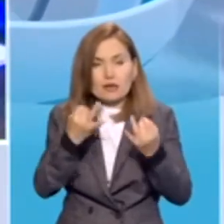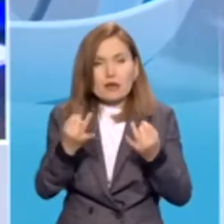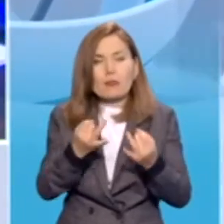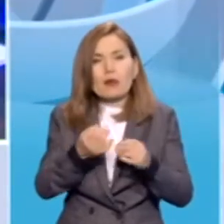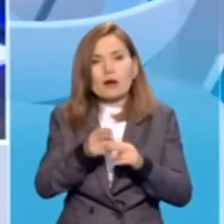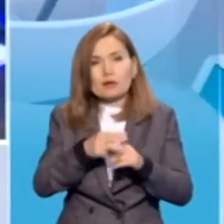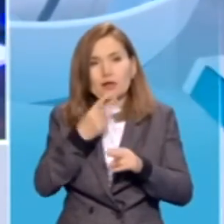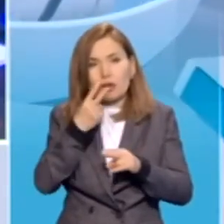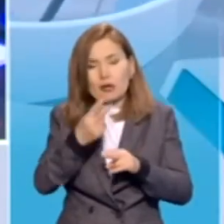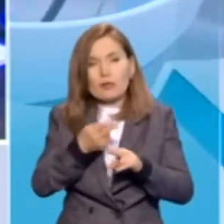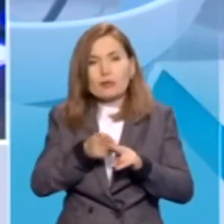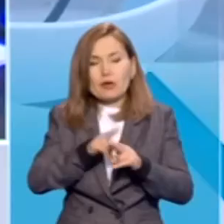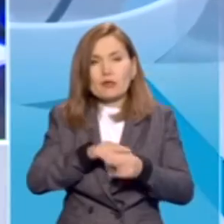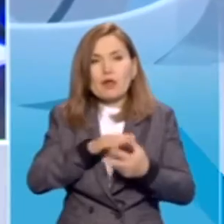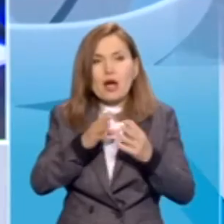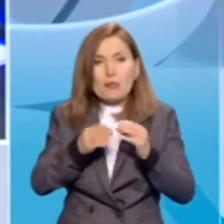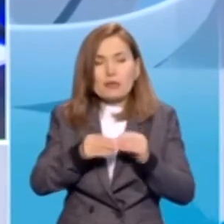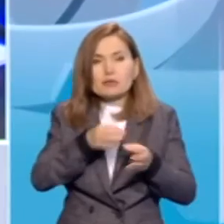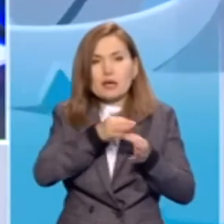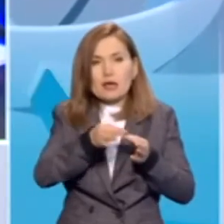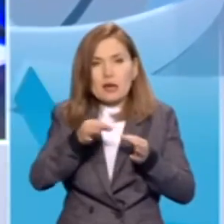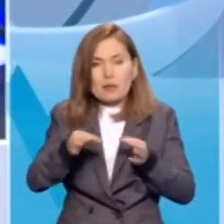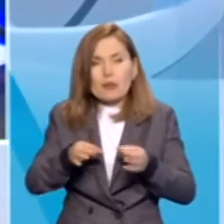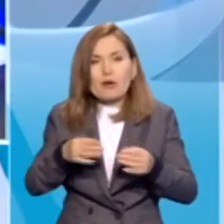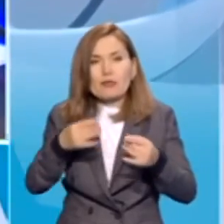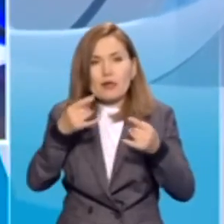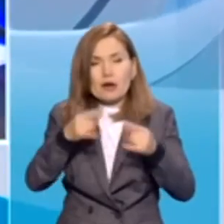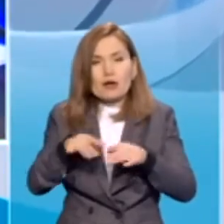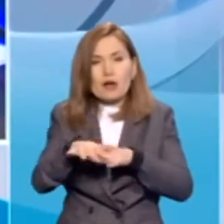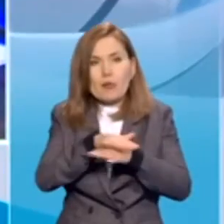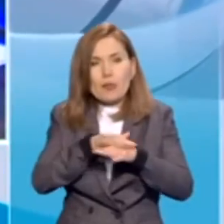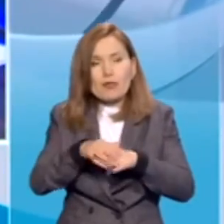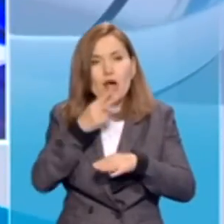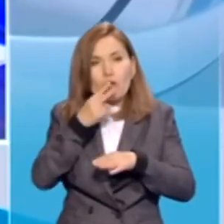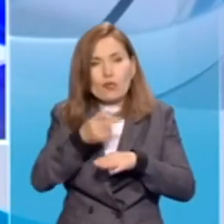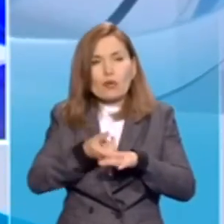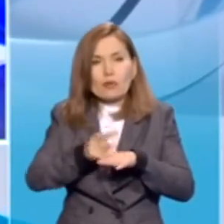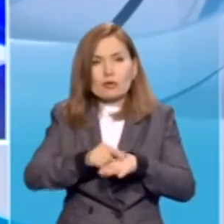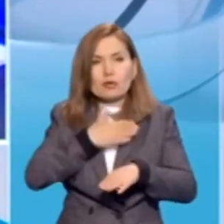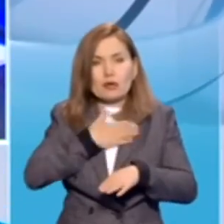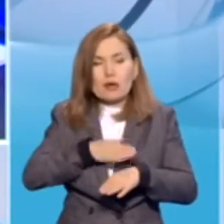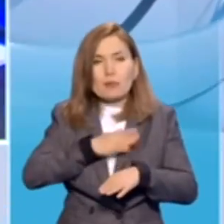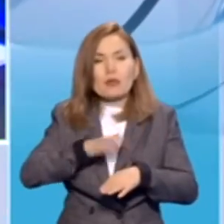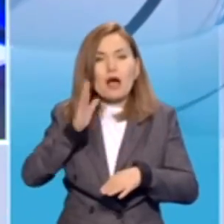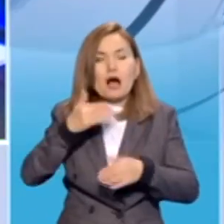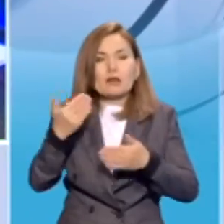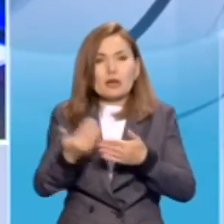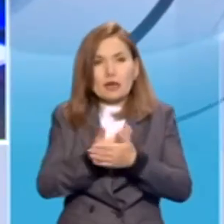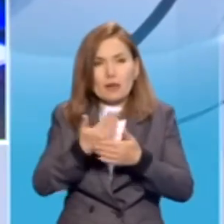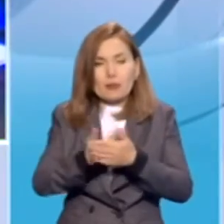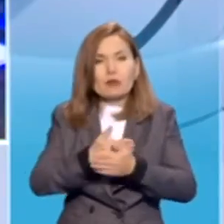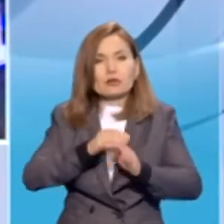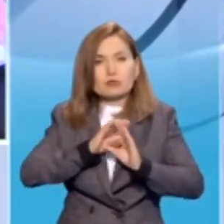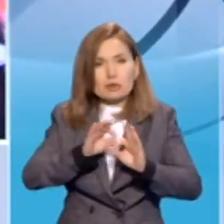екен. Осы көңіл күйді біздің өңірлердегі көрермендер де сезіп жатқан шығар деп ойлаймын. Алдағы хабарларда өзіңнен жаңалық күтеміз.